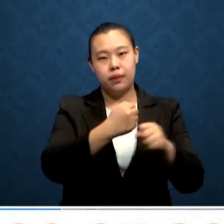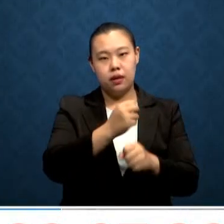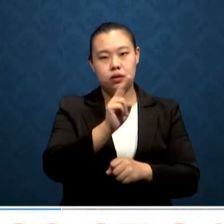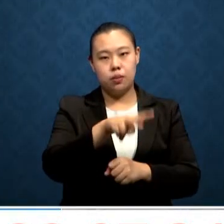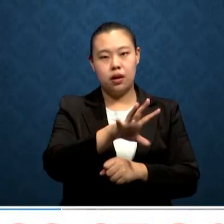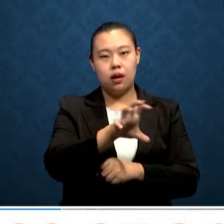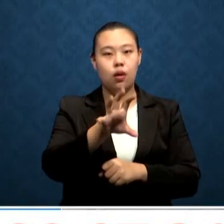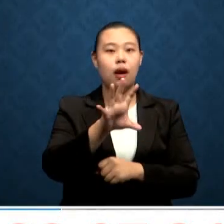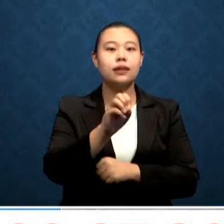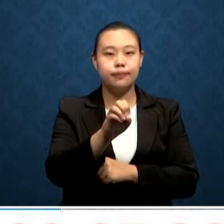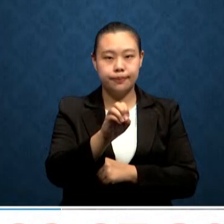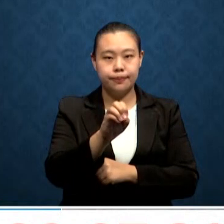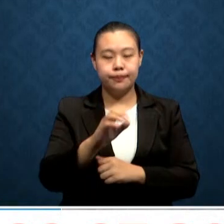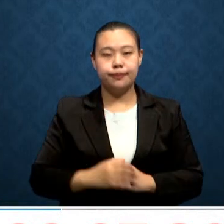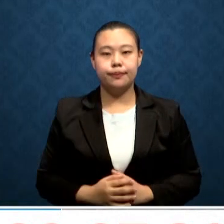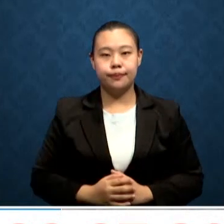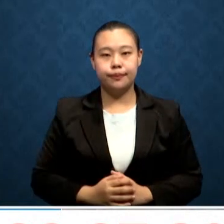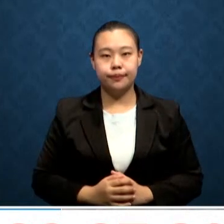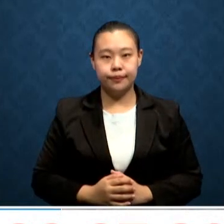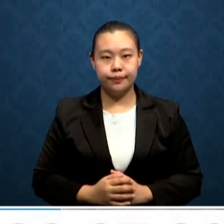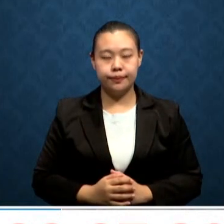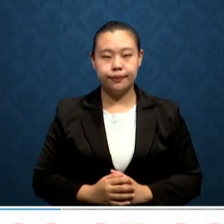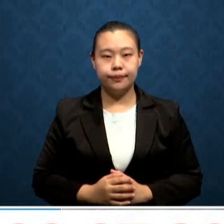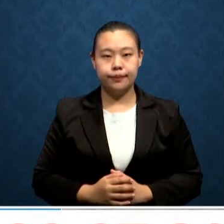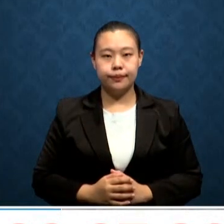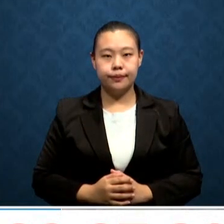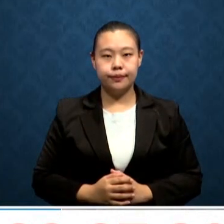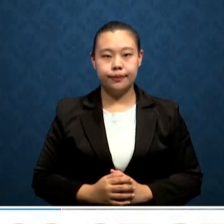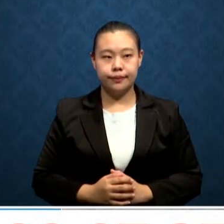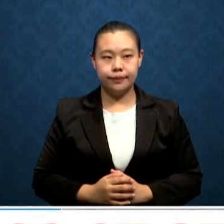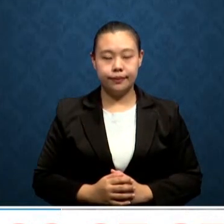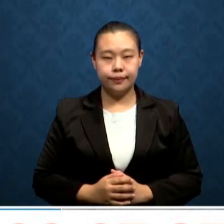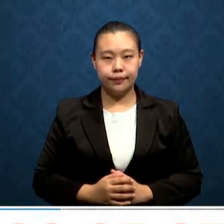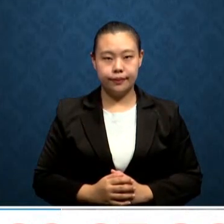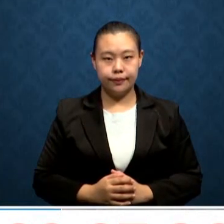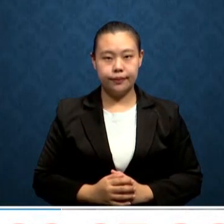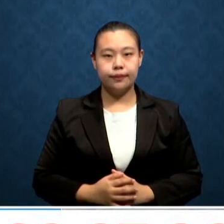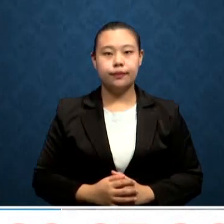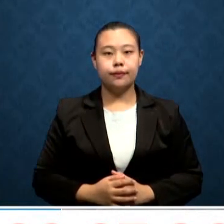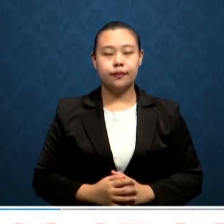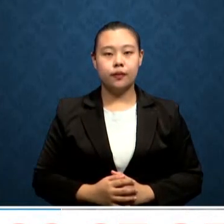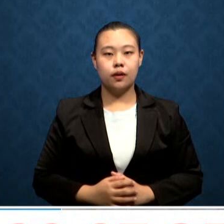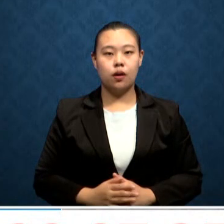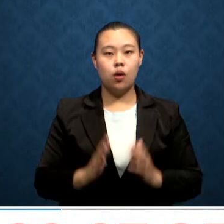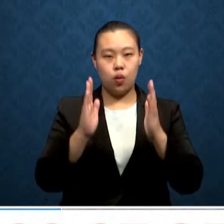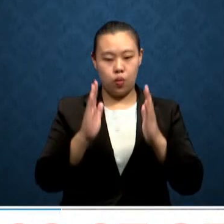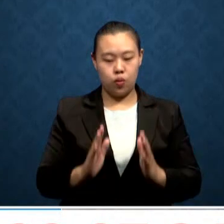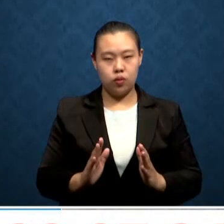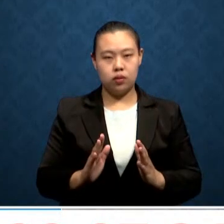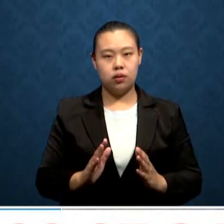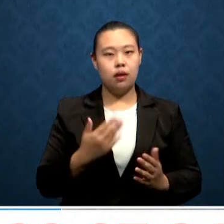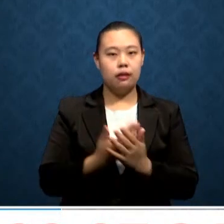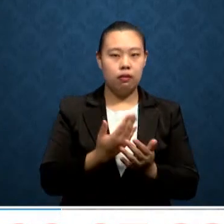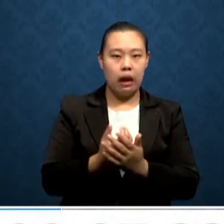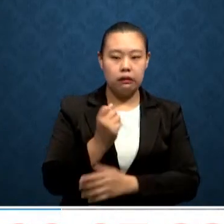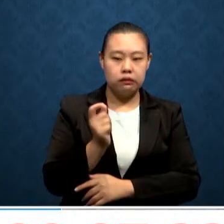.2550และมีผลต่อการมีส่วนได้ส่วนเสียของประชาชนทุก